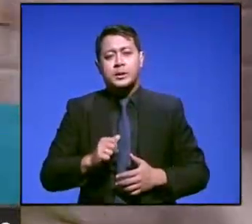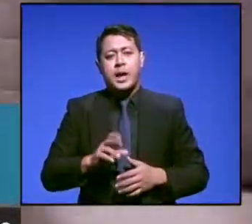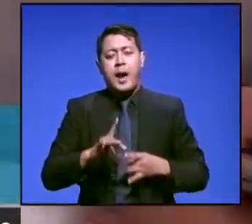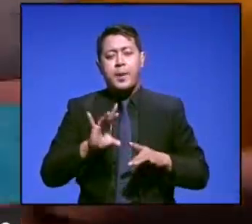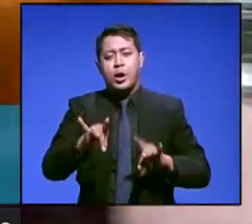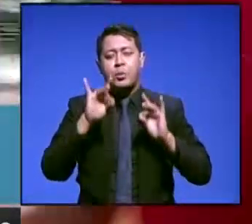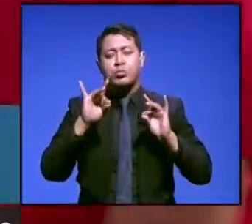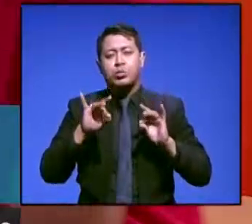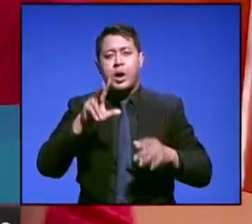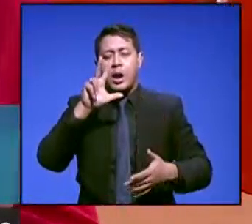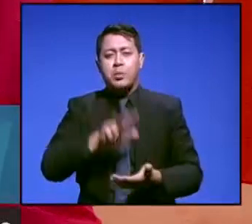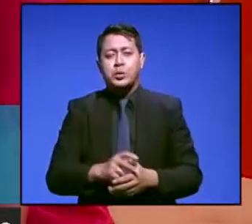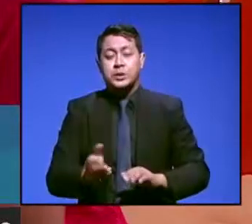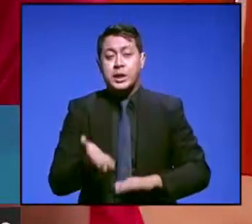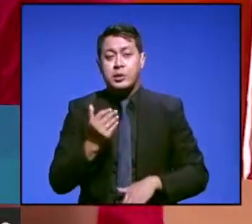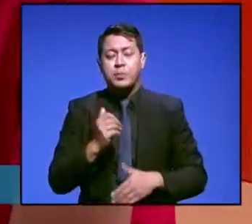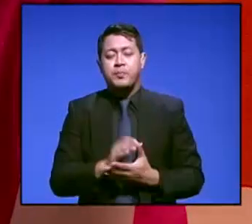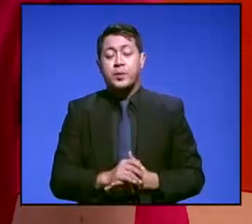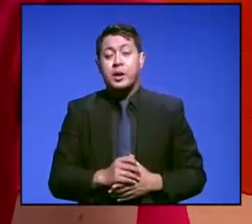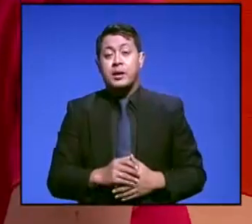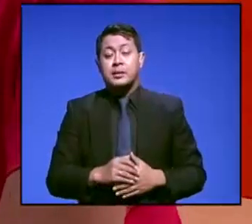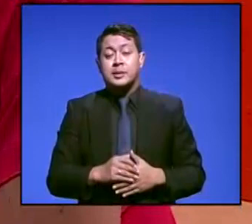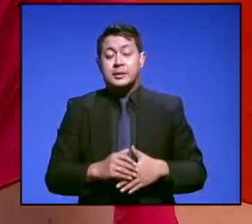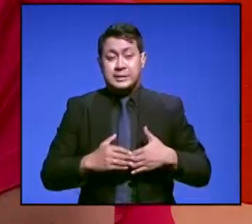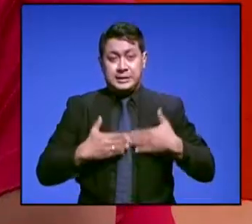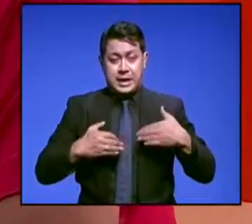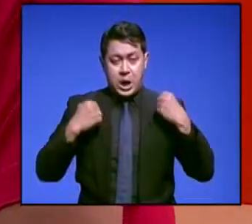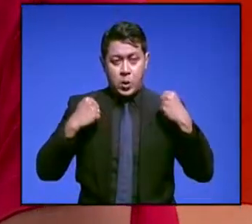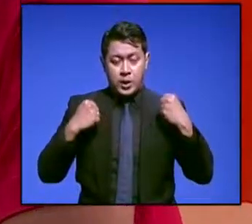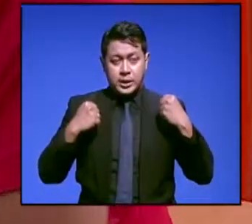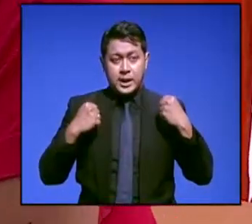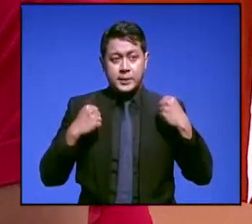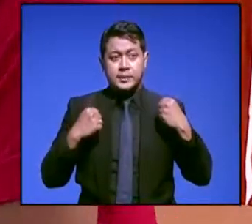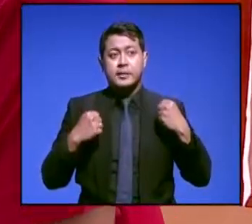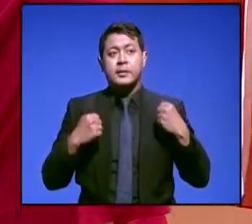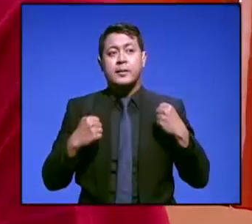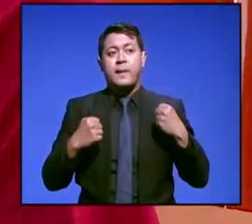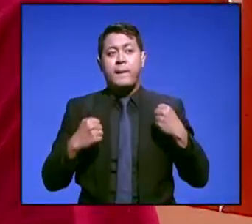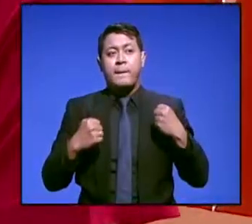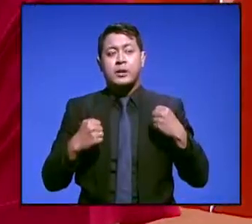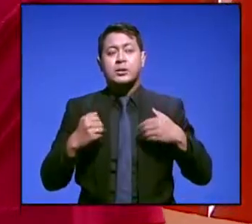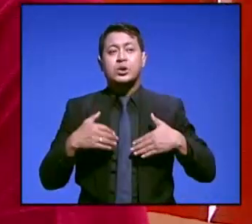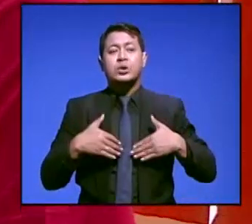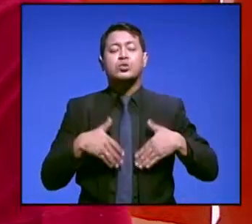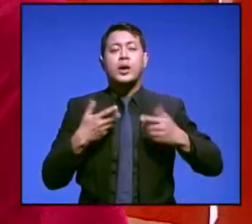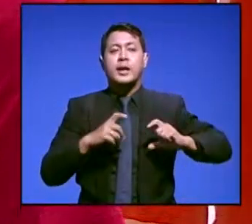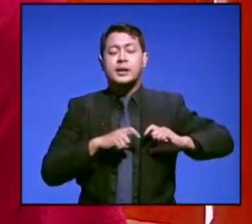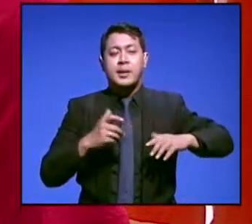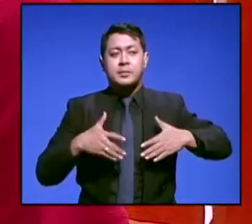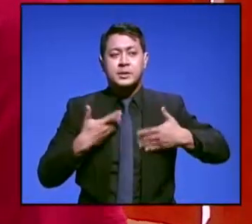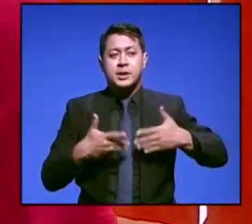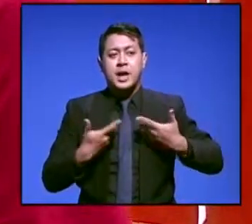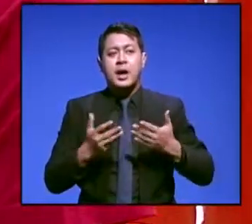hidup. Nah, selain menjaga imun tubuh, meningkatkan kadar serotonin itu juga penting ya untuk menjaga suasana hati tetap senang dan